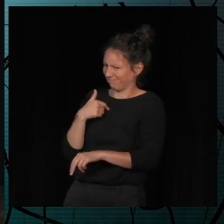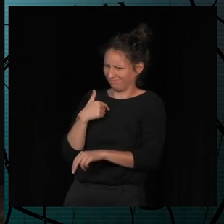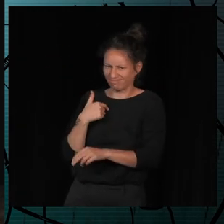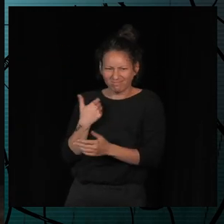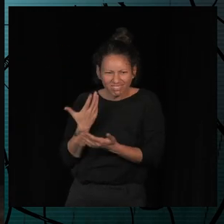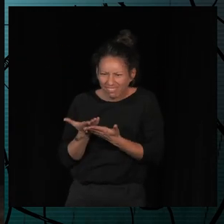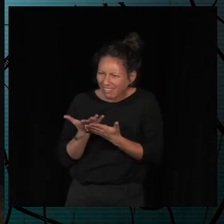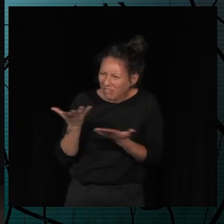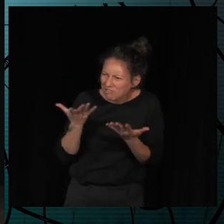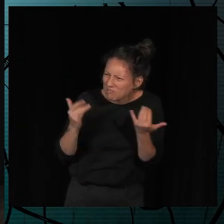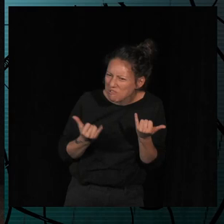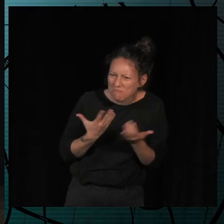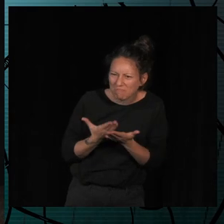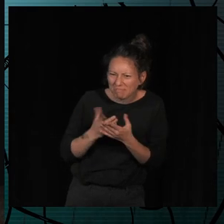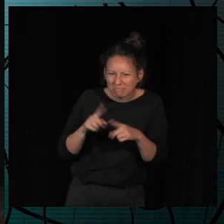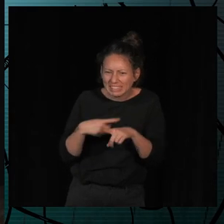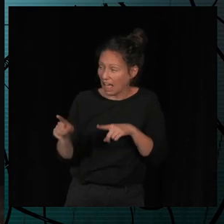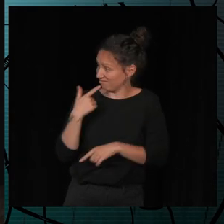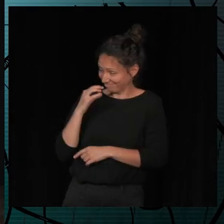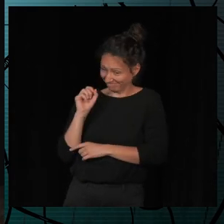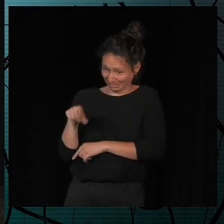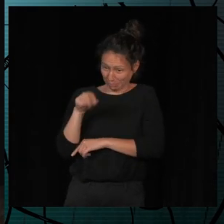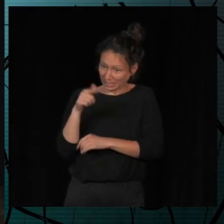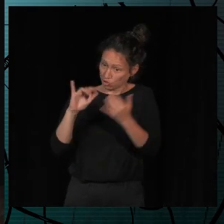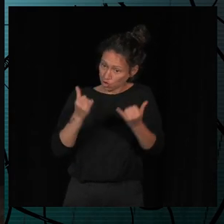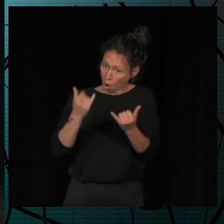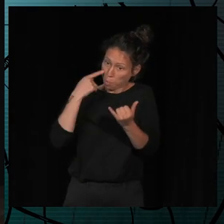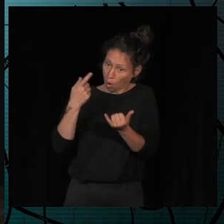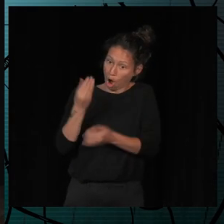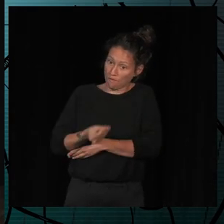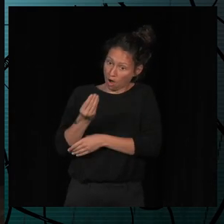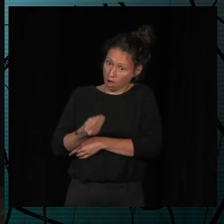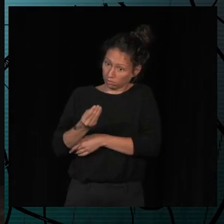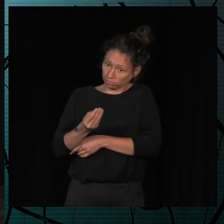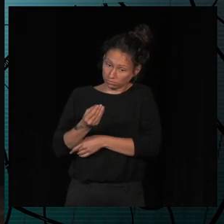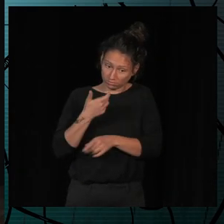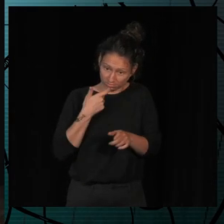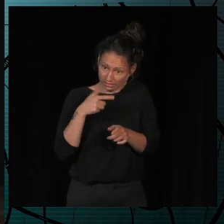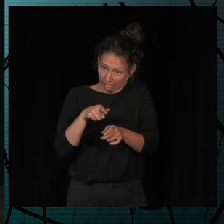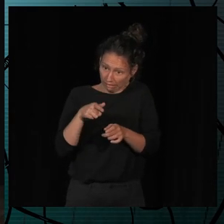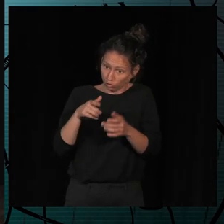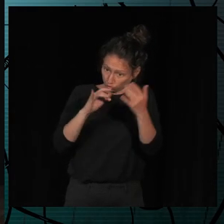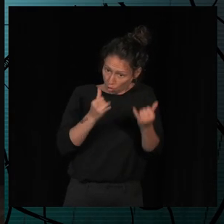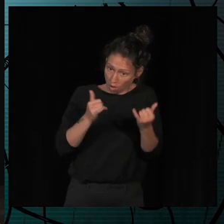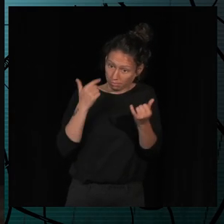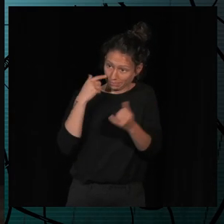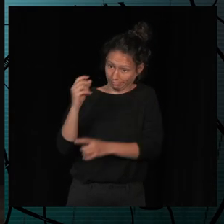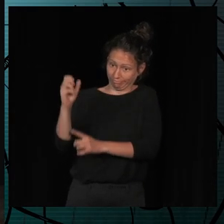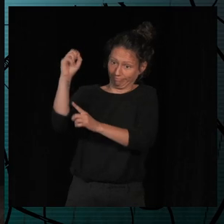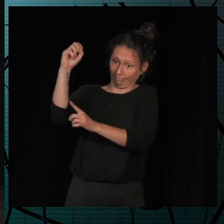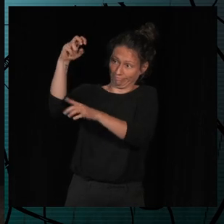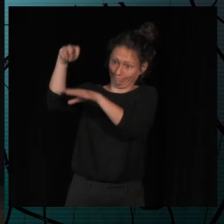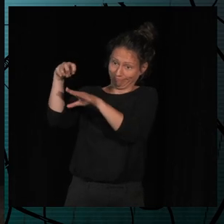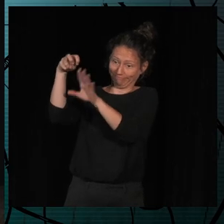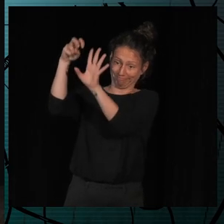c'est un jeu pour les enfants ça existe et lui-même s'est posé des il était très choqué et donc et et il faut savoir